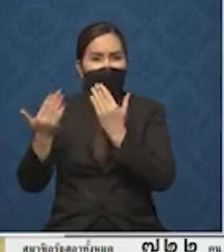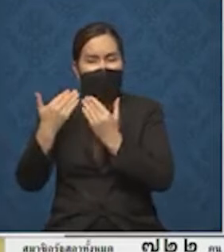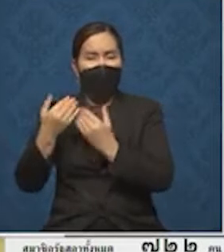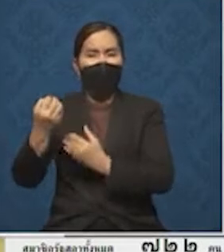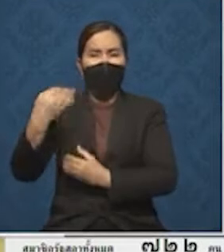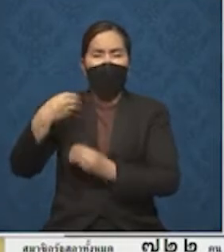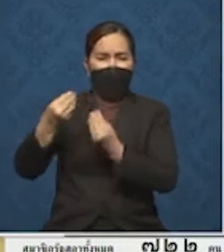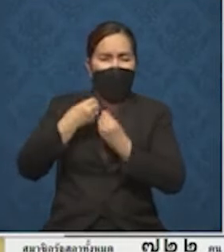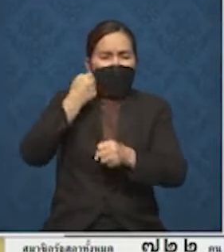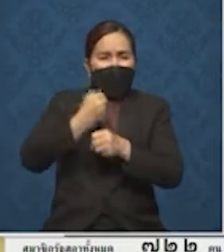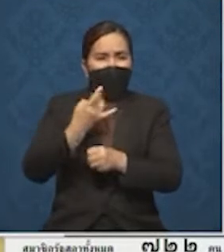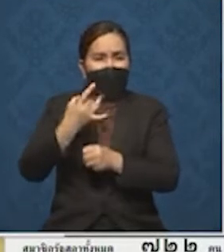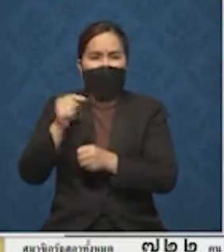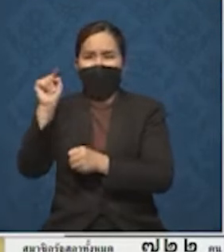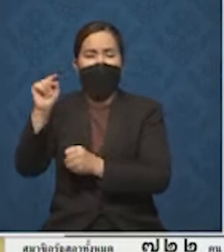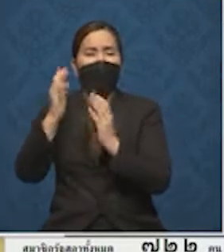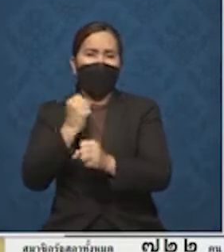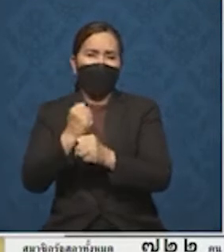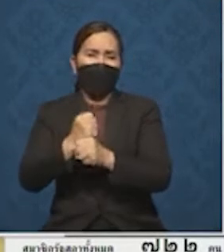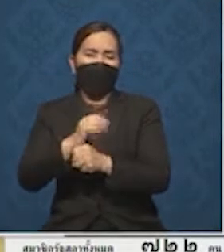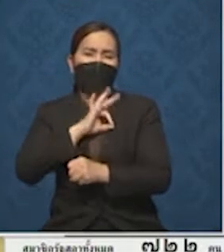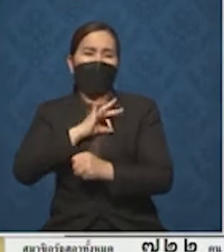พakterกั เมืองท่ปทานทขอรบครับ